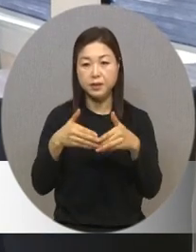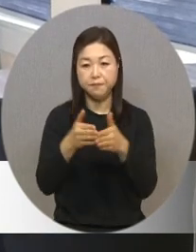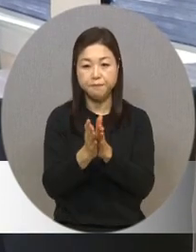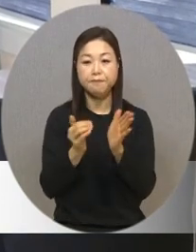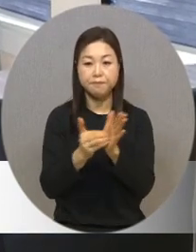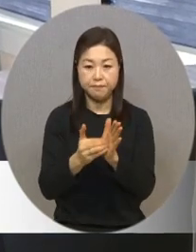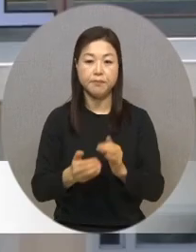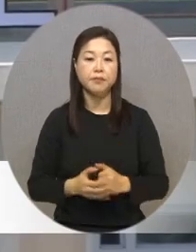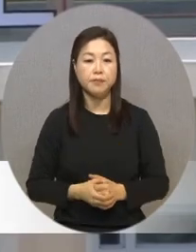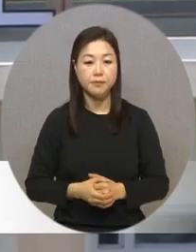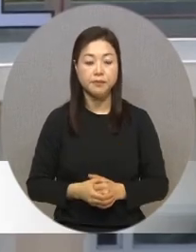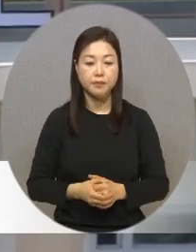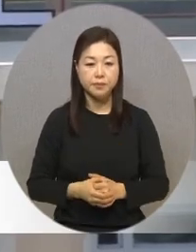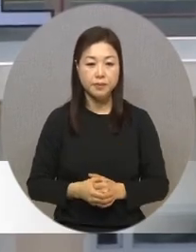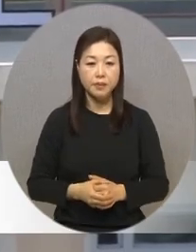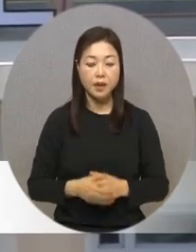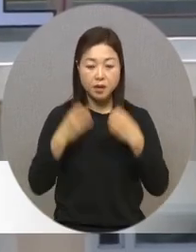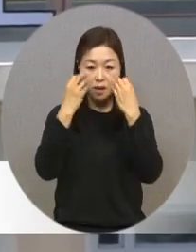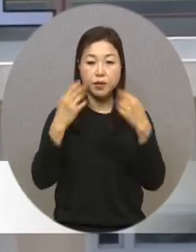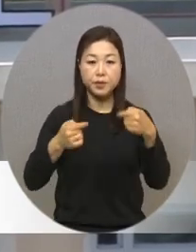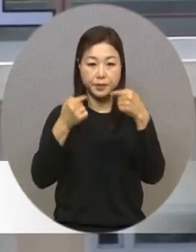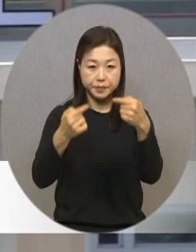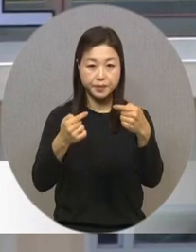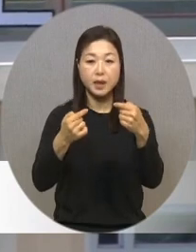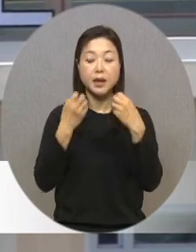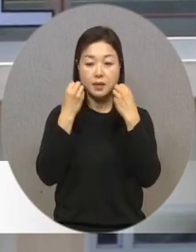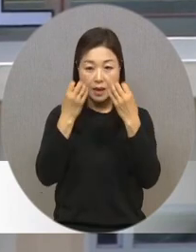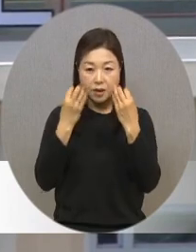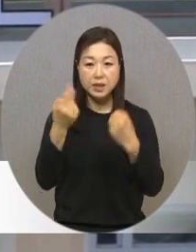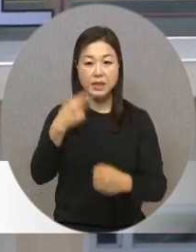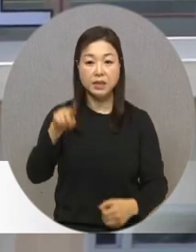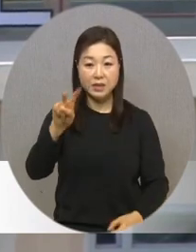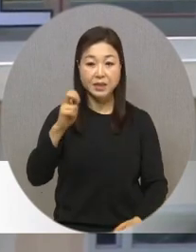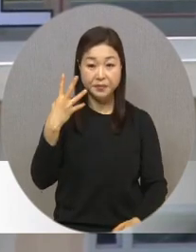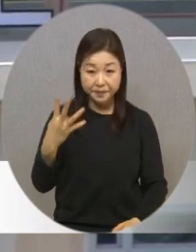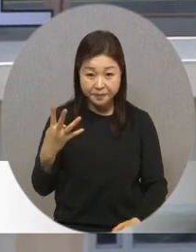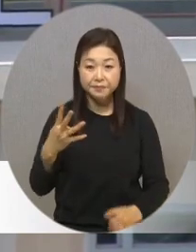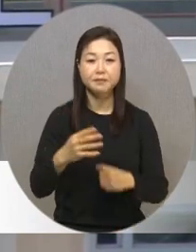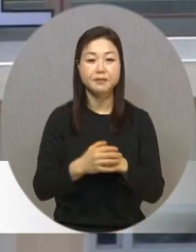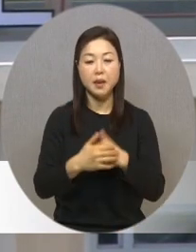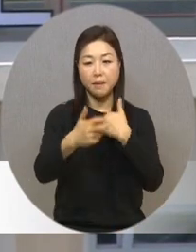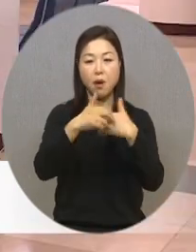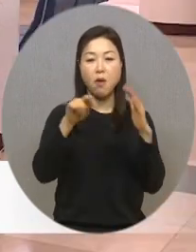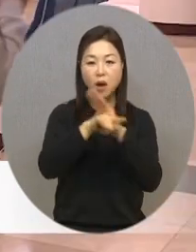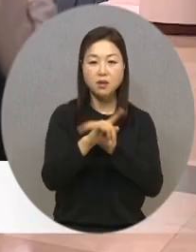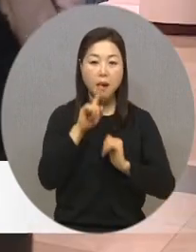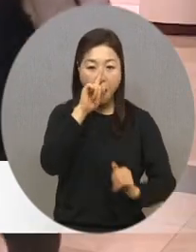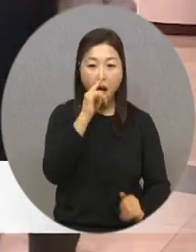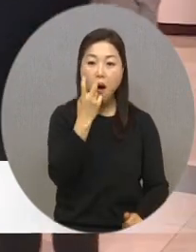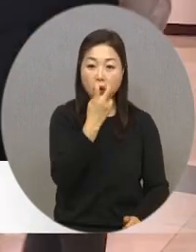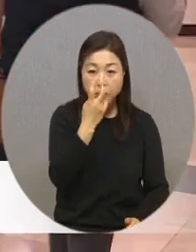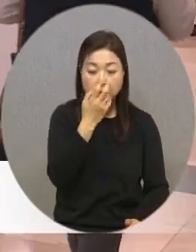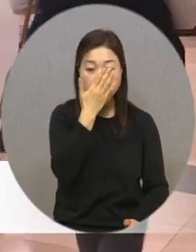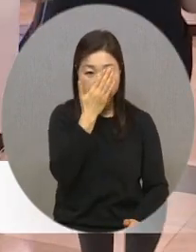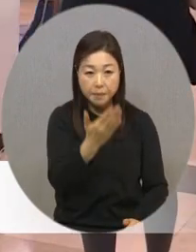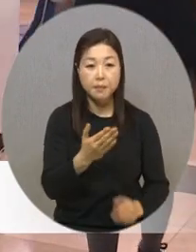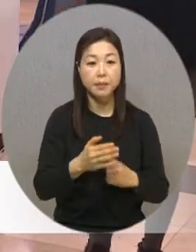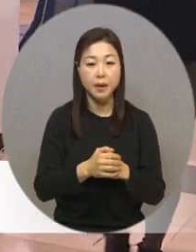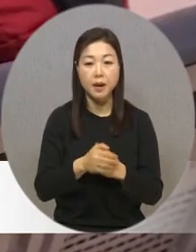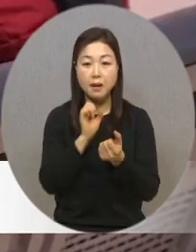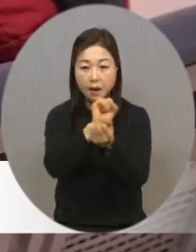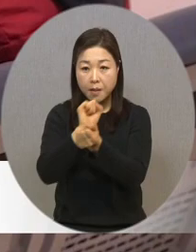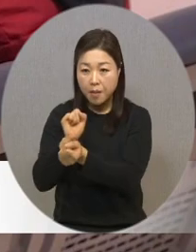중단했습니다. 새해부터는 의료기관에서 코로나19 진단검사를 받을 수 있으며 감염 취약계층 보호를